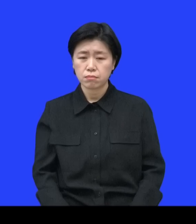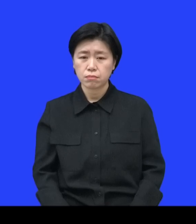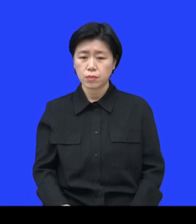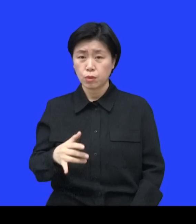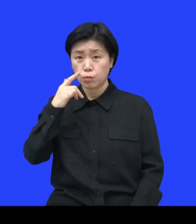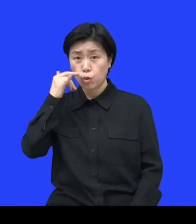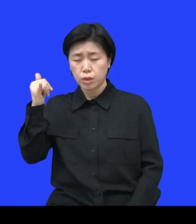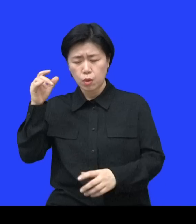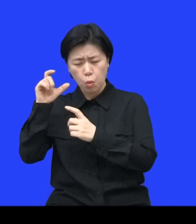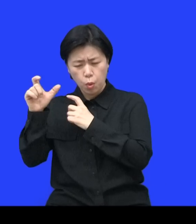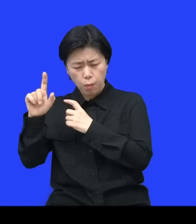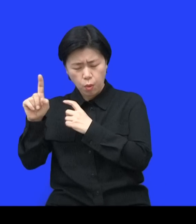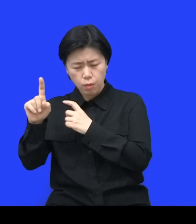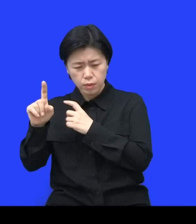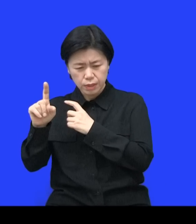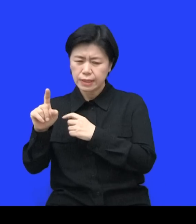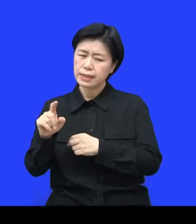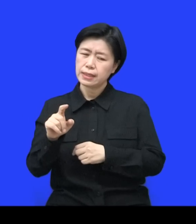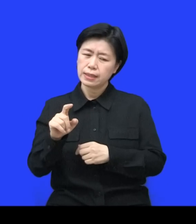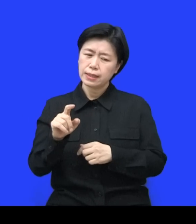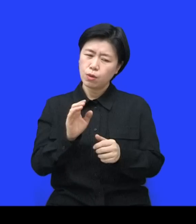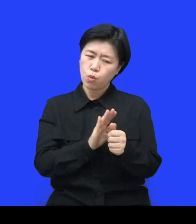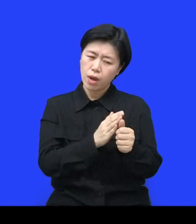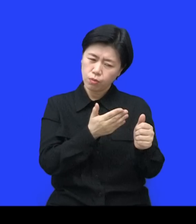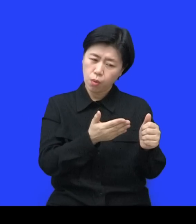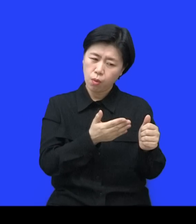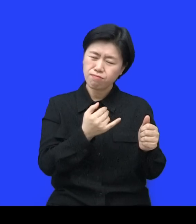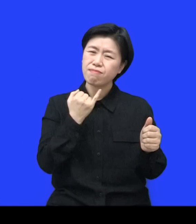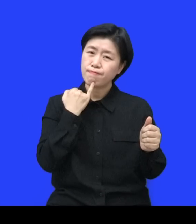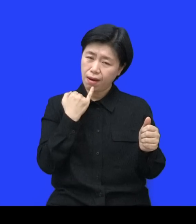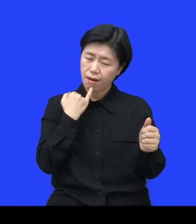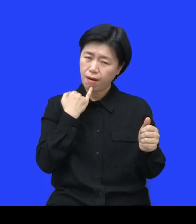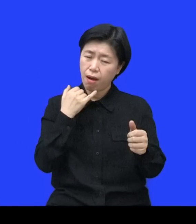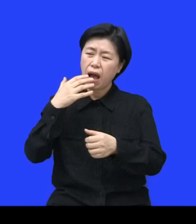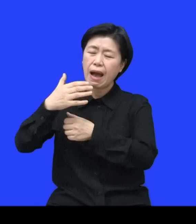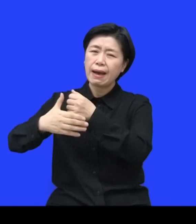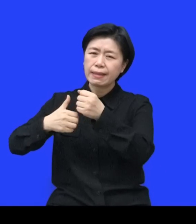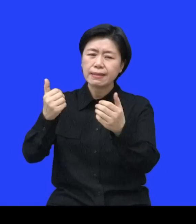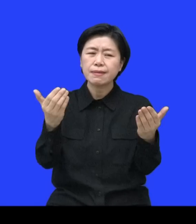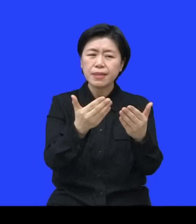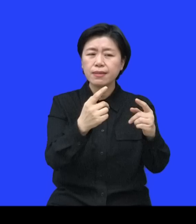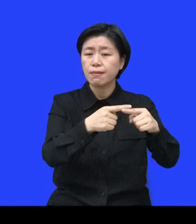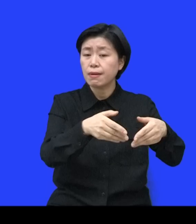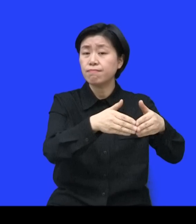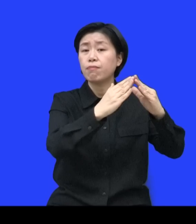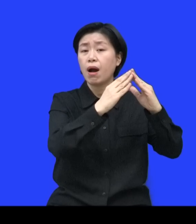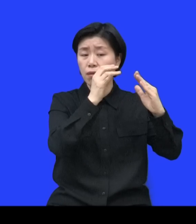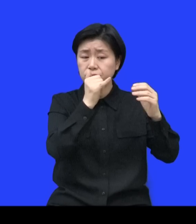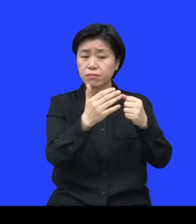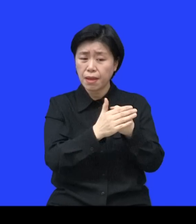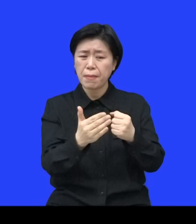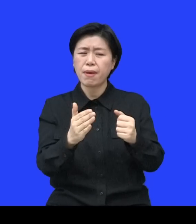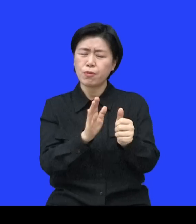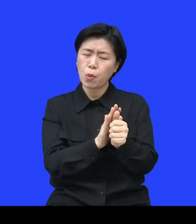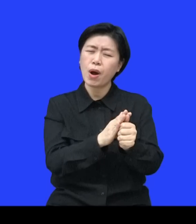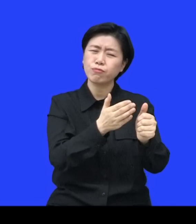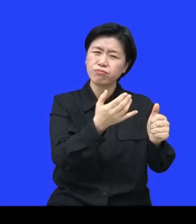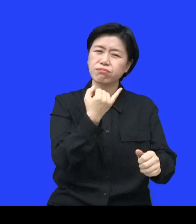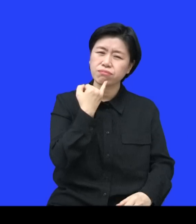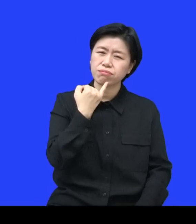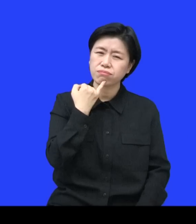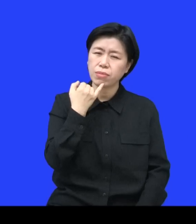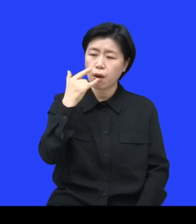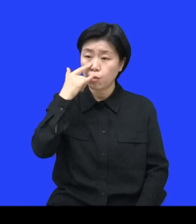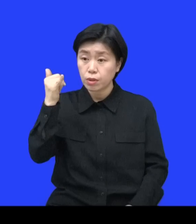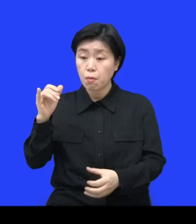교회를 하신다고 하니까 저희 네. 어머님도 정말 말씀대로 주가 쓰시겠다 하라. 그렇죠. 그래서 뭐 교회를 하는데 큰 일이야 생기겠냐. 그렇죠, 그냥